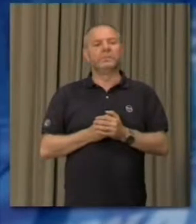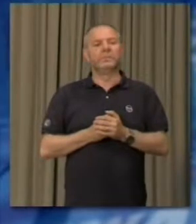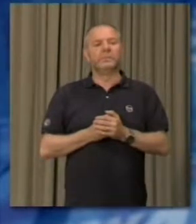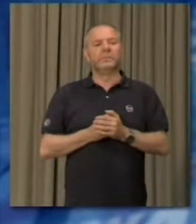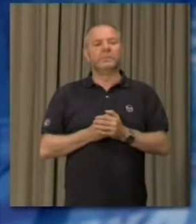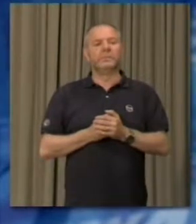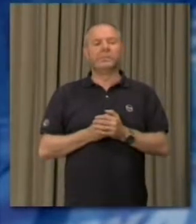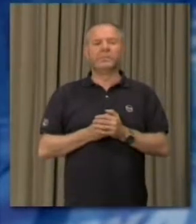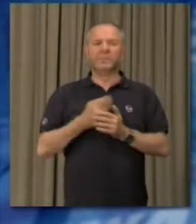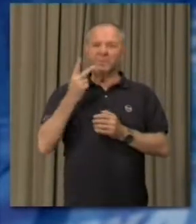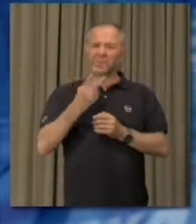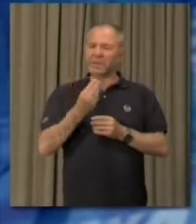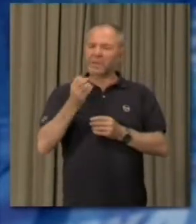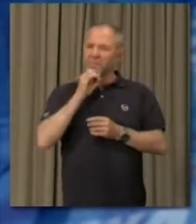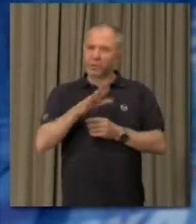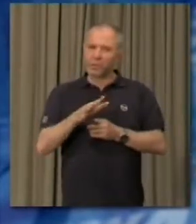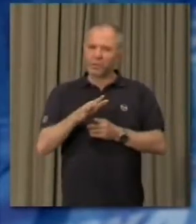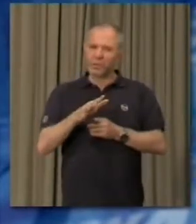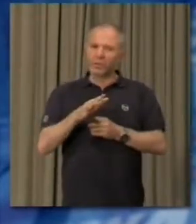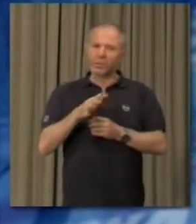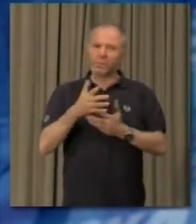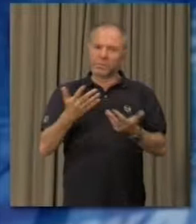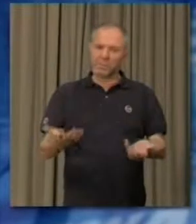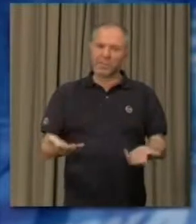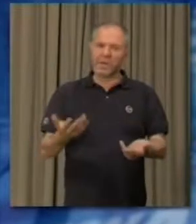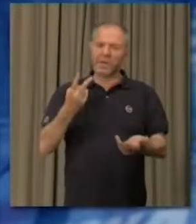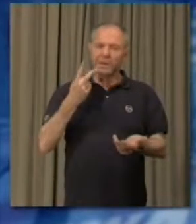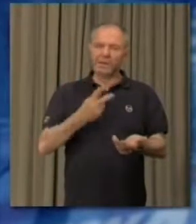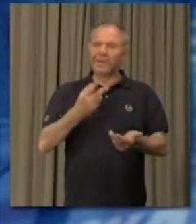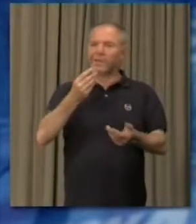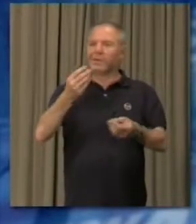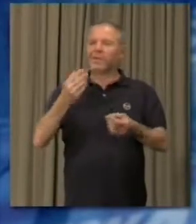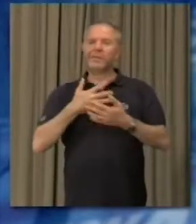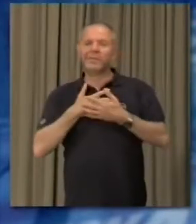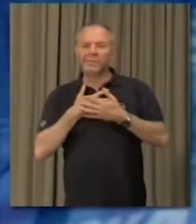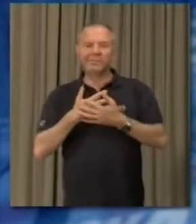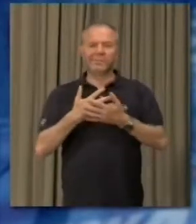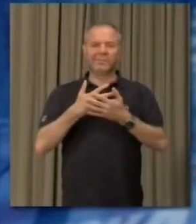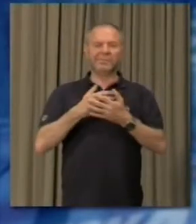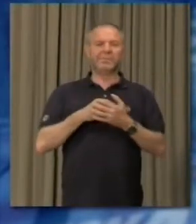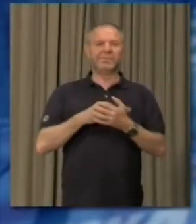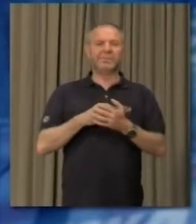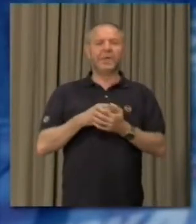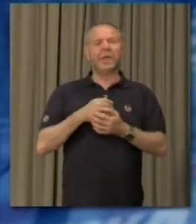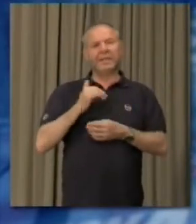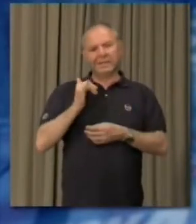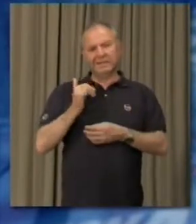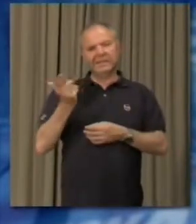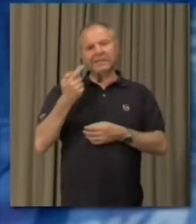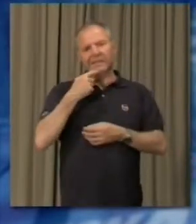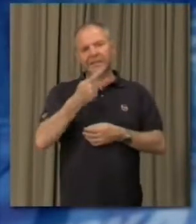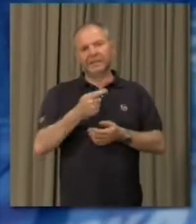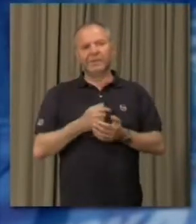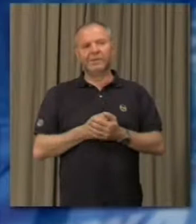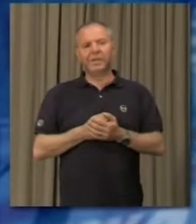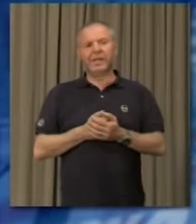Gigi, dopo tante brutte cose, poi il calcio è anche bello per giornate come queste, no? L'affetto dei tifosi, della gente. Beh sì, sicuramente, penso